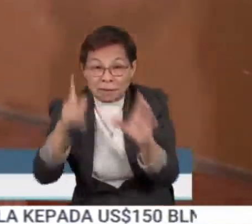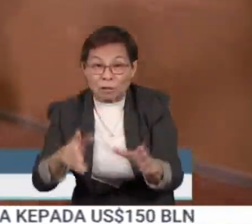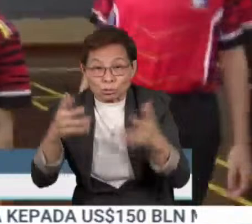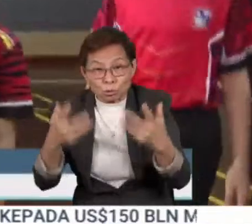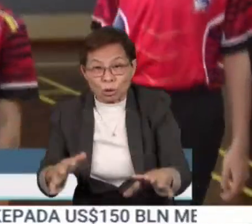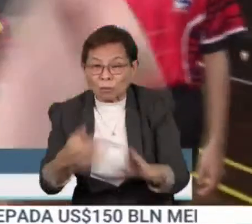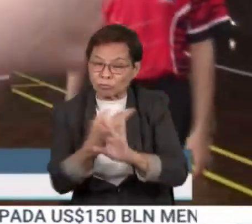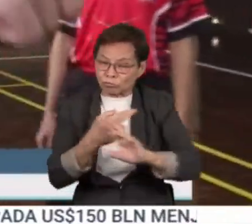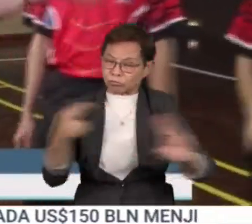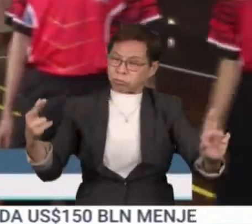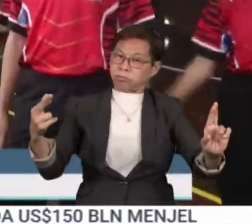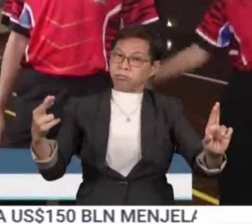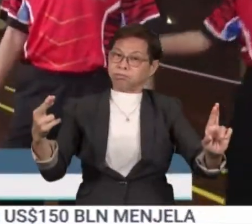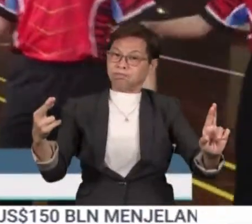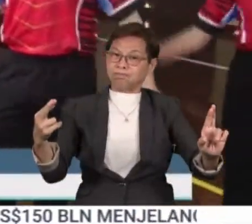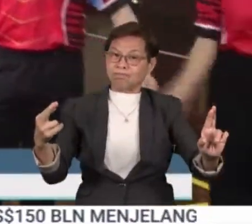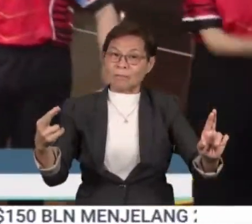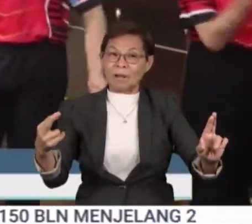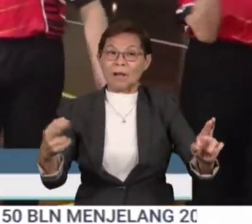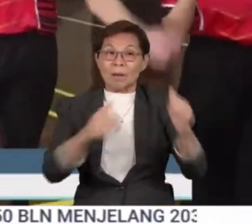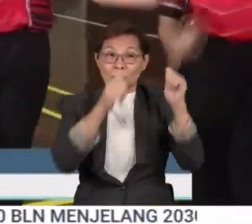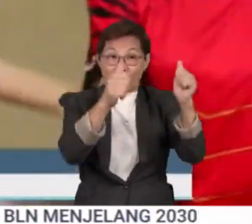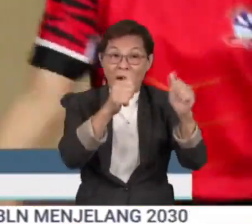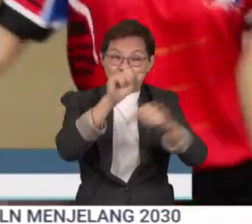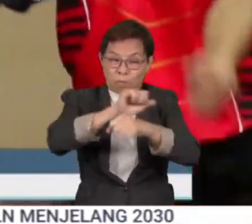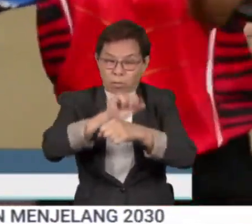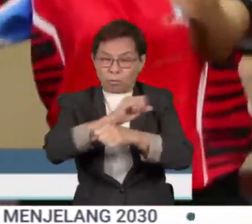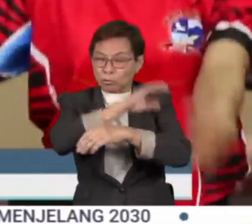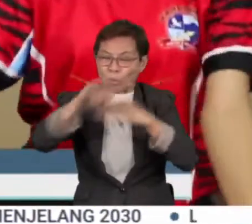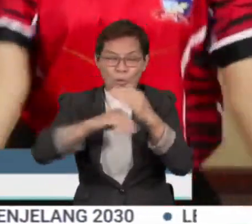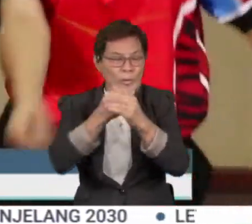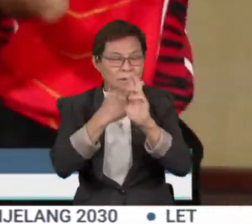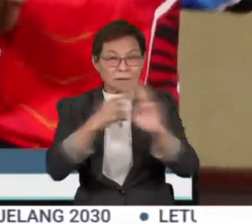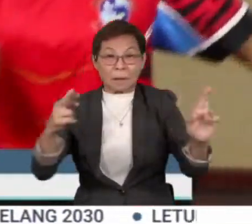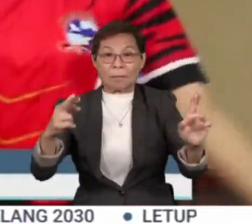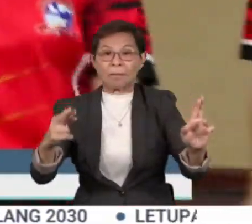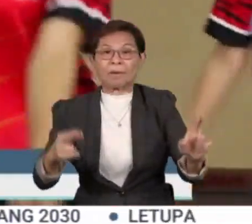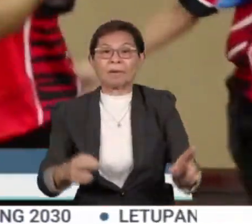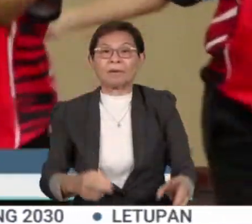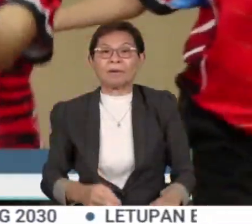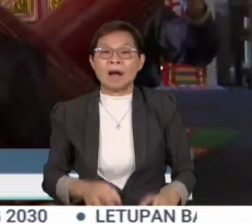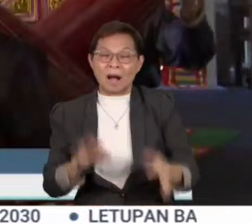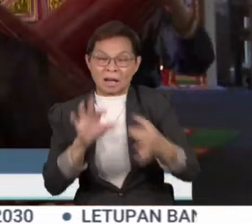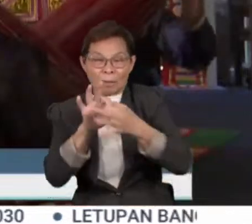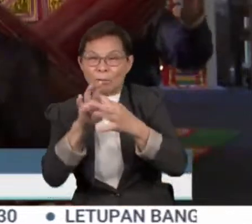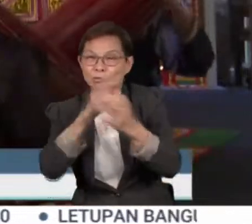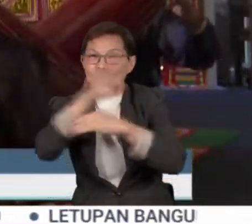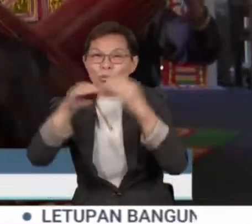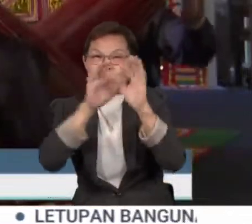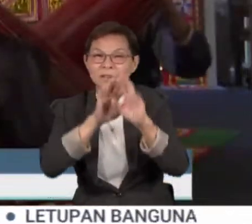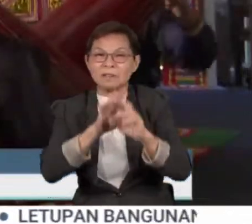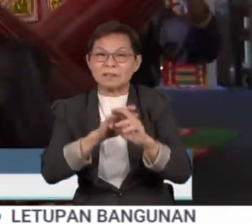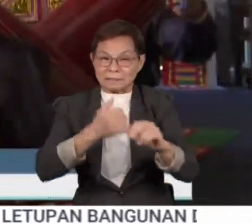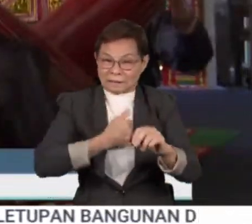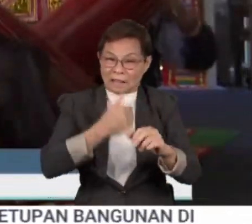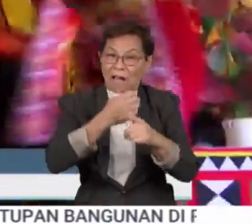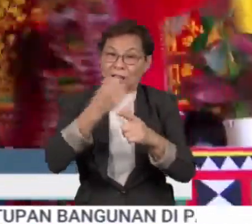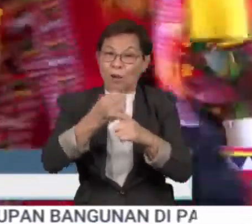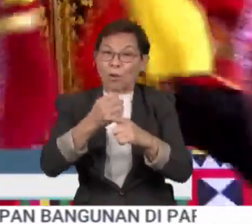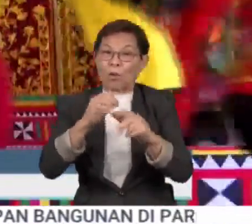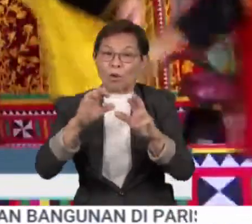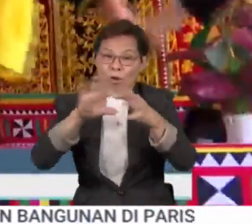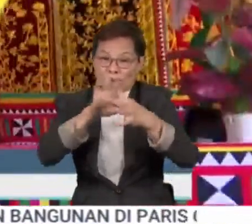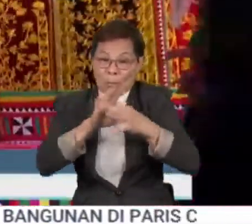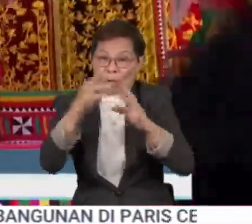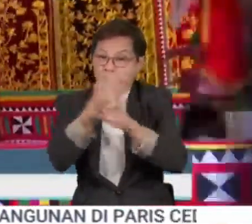telah pun bersiap sedia baik dari segi tugasan sendiri maupun secara gabungan. Dan begitu juga dengan